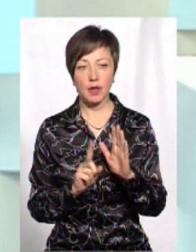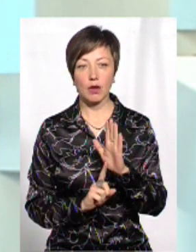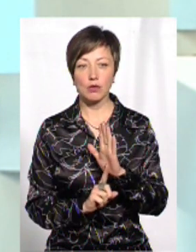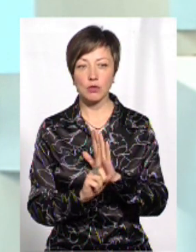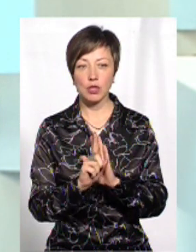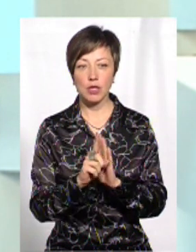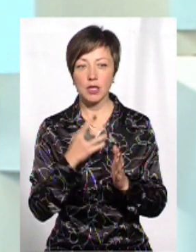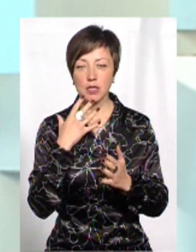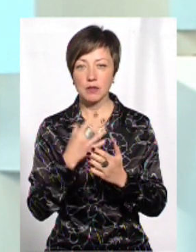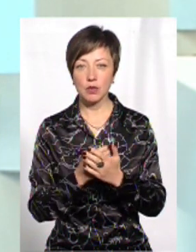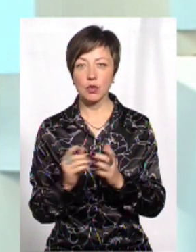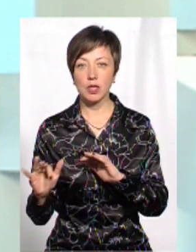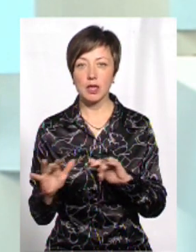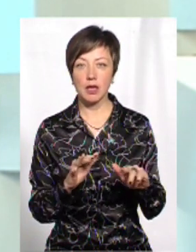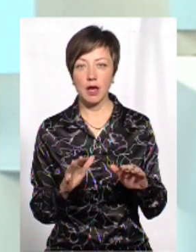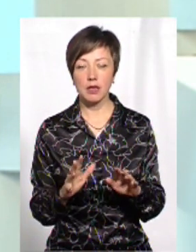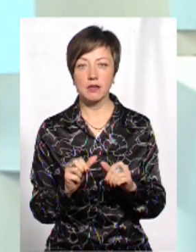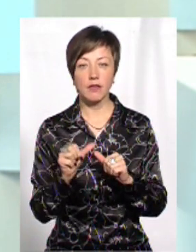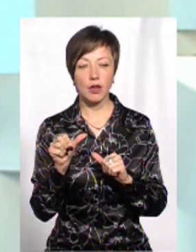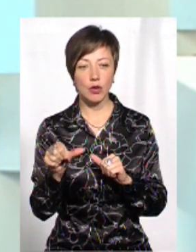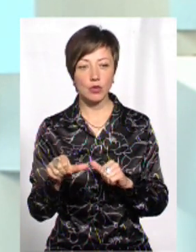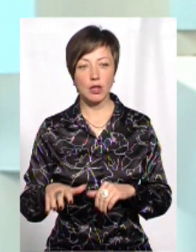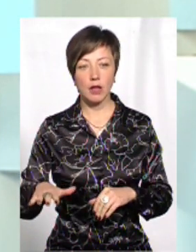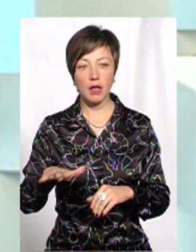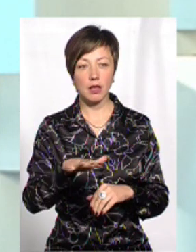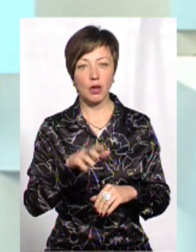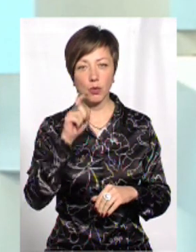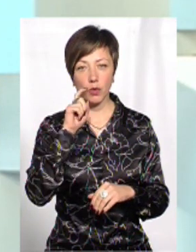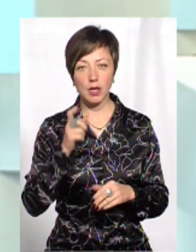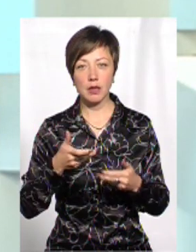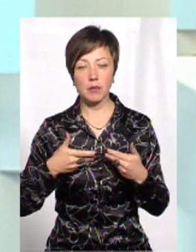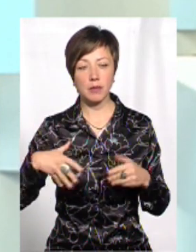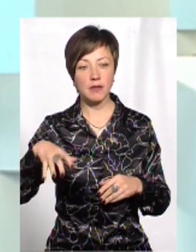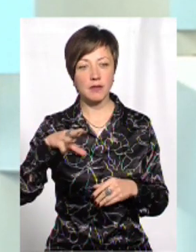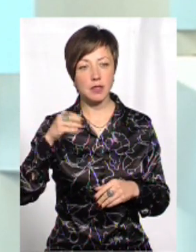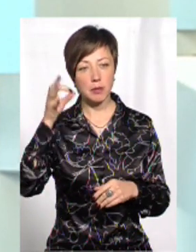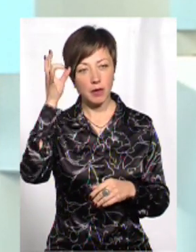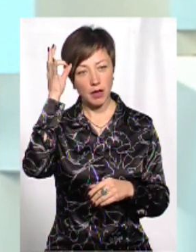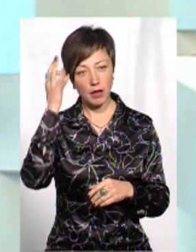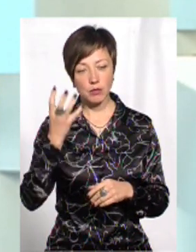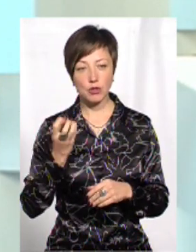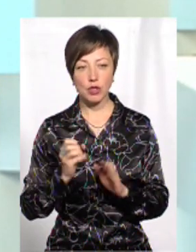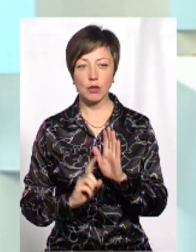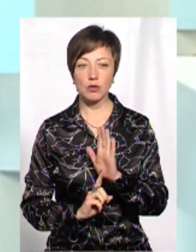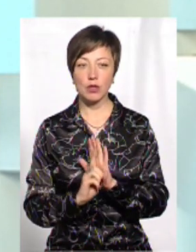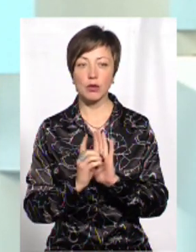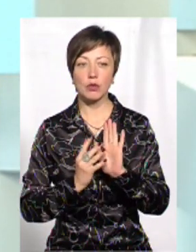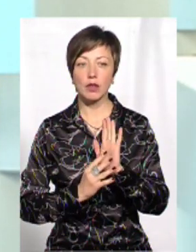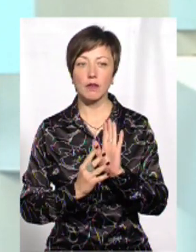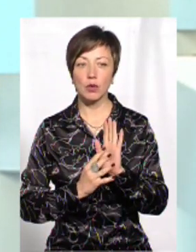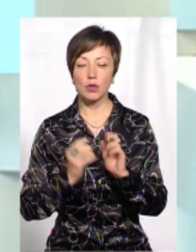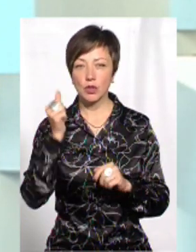розпочали свою діяльність, власне, зародилися виключно на теренах України. Ми всі пригадуємо ще на початку